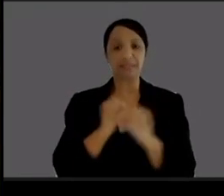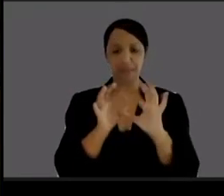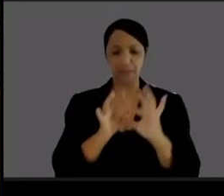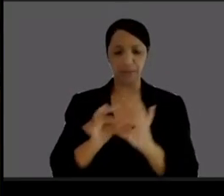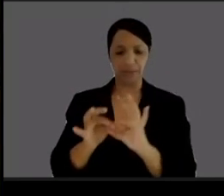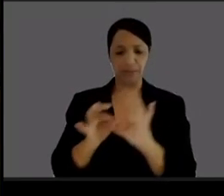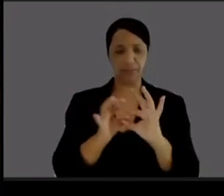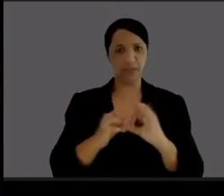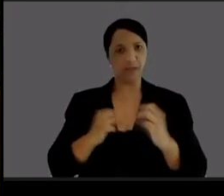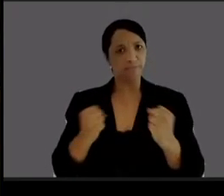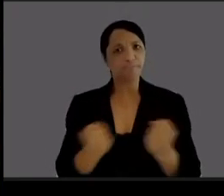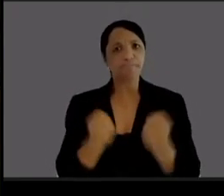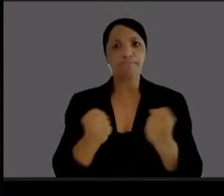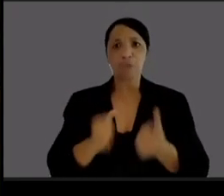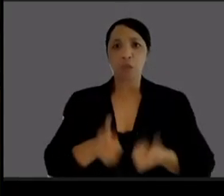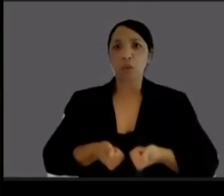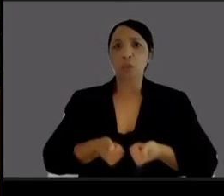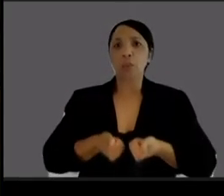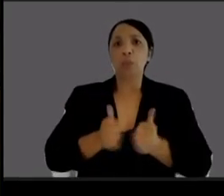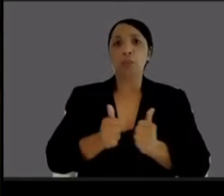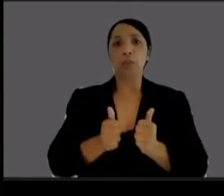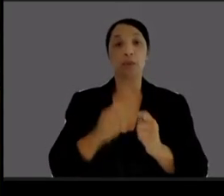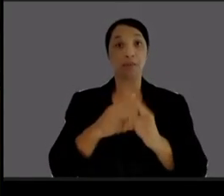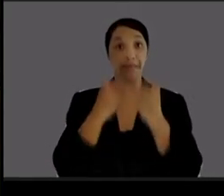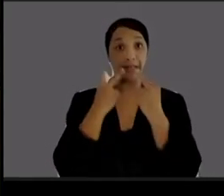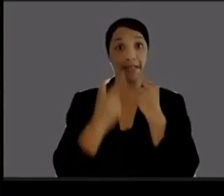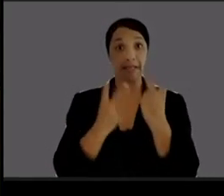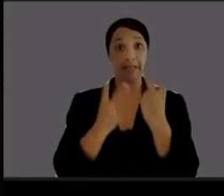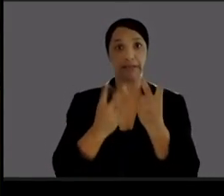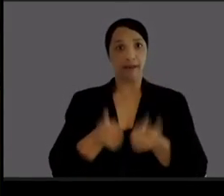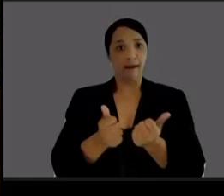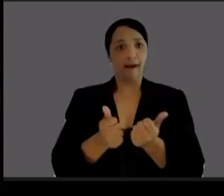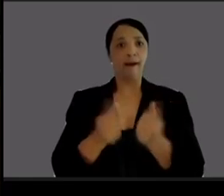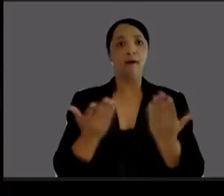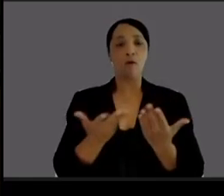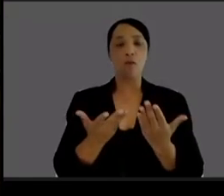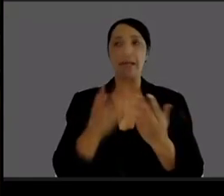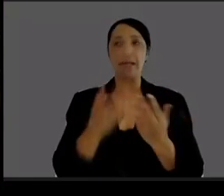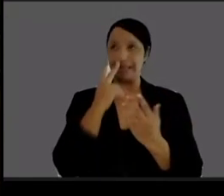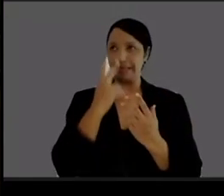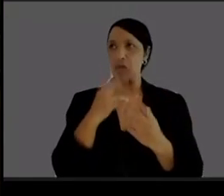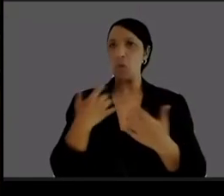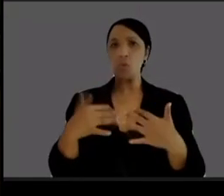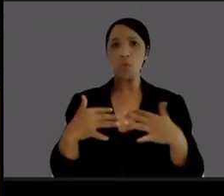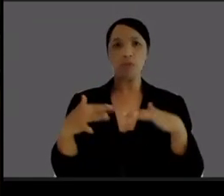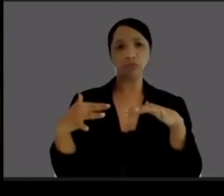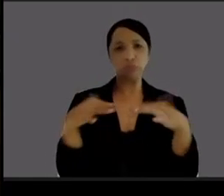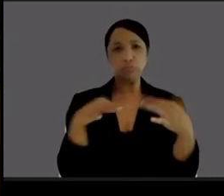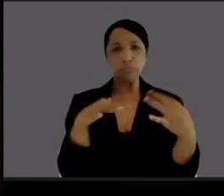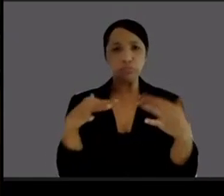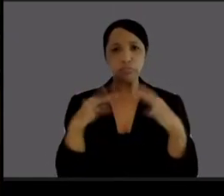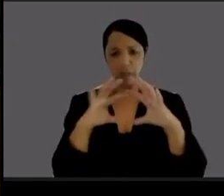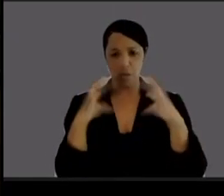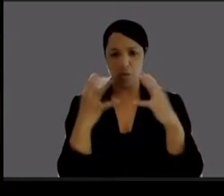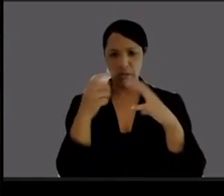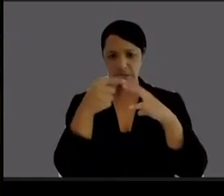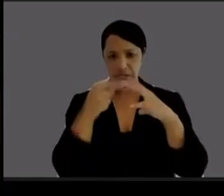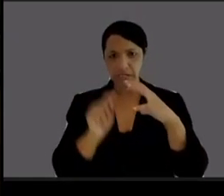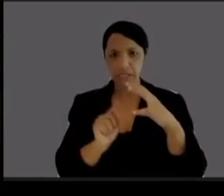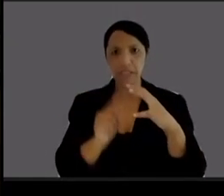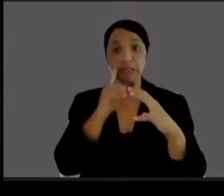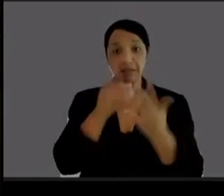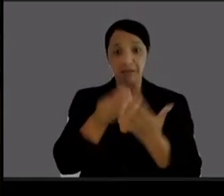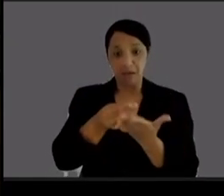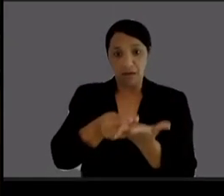尽力しています20年間にわってマルチステークホルダーの協力によってえこの極めてえ生産